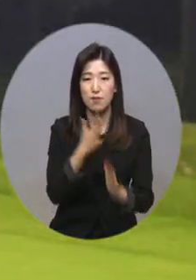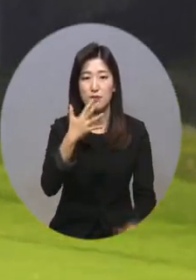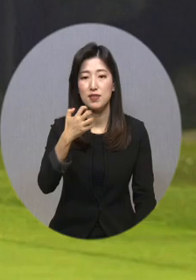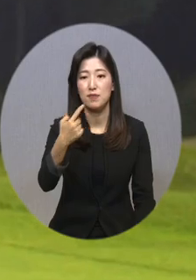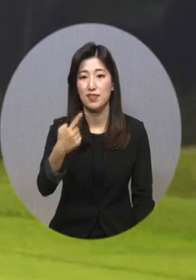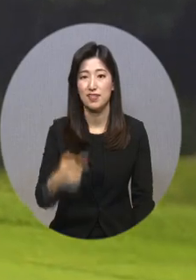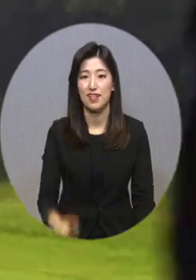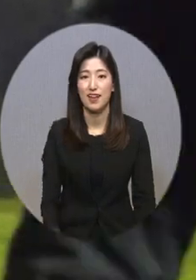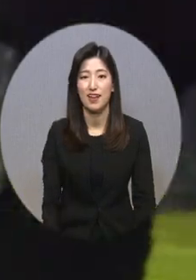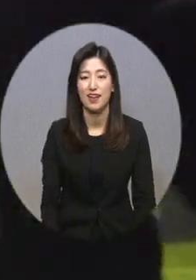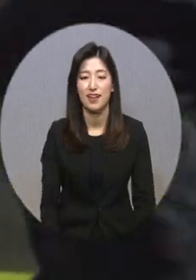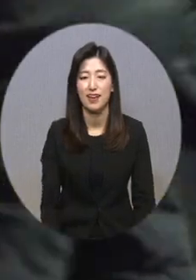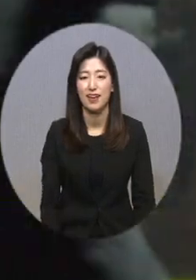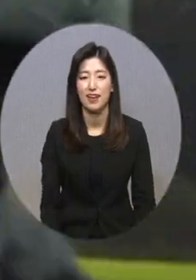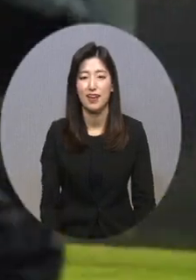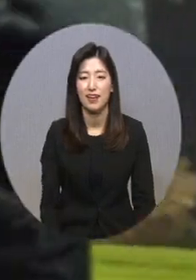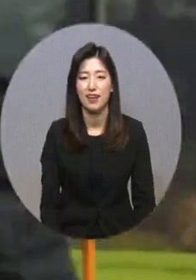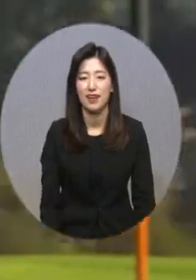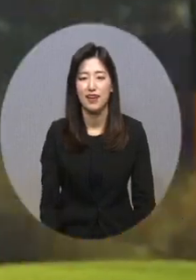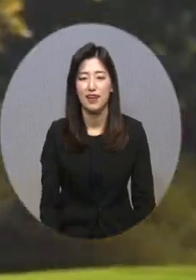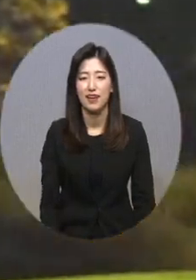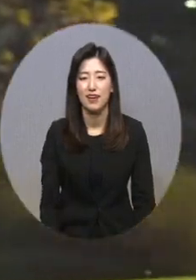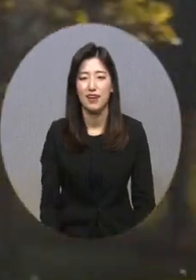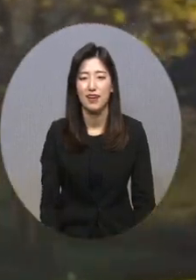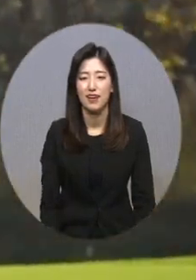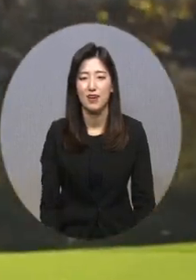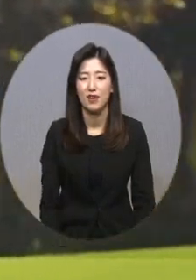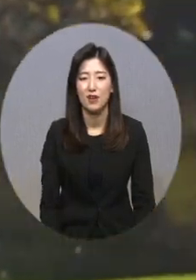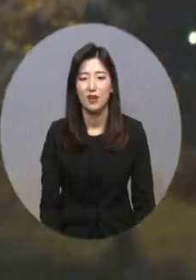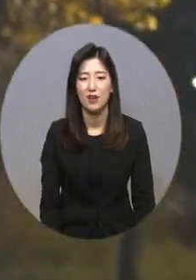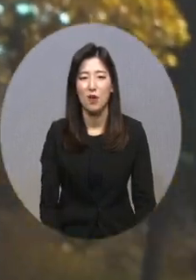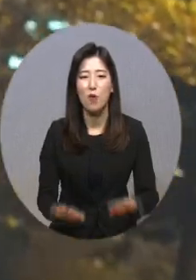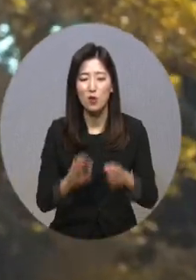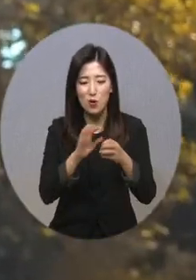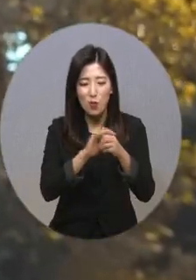으 5 년 9월 아니라 그랬네